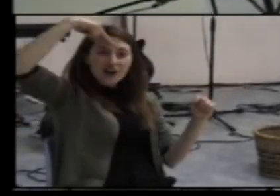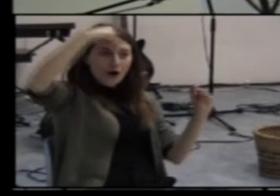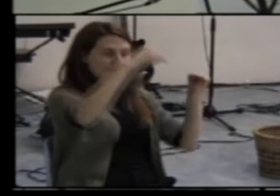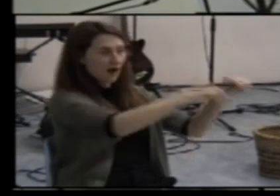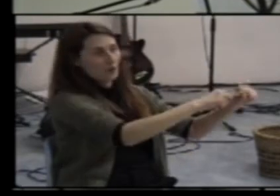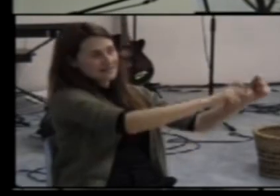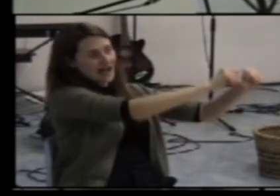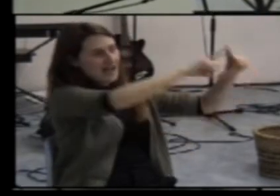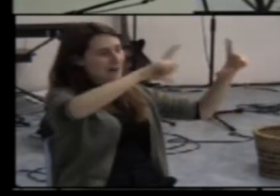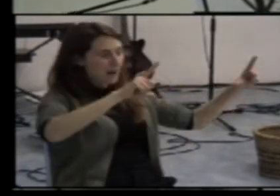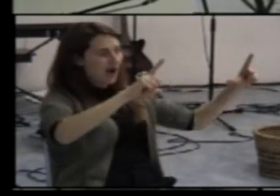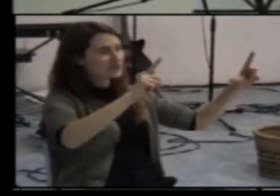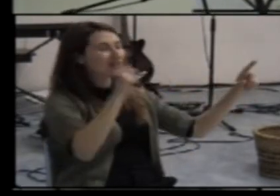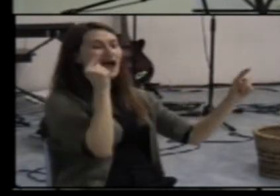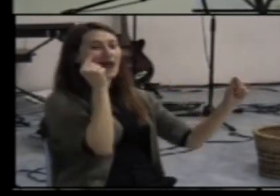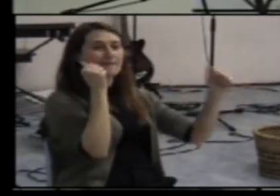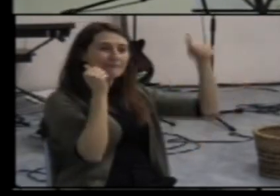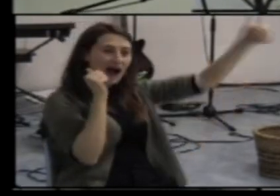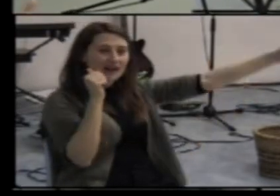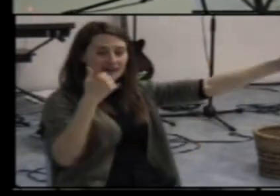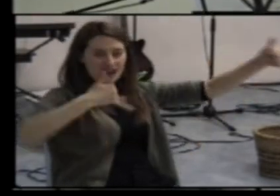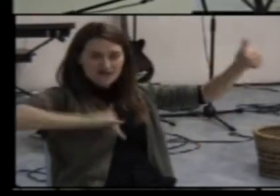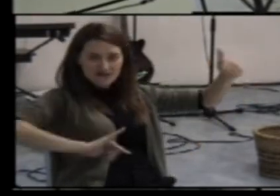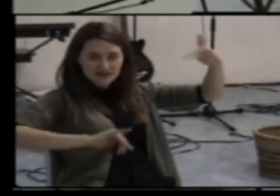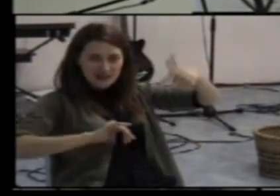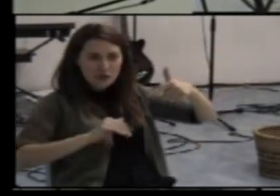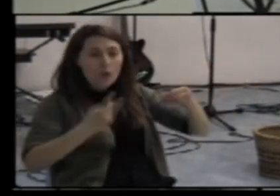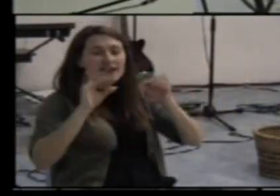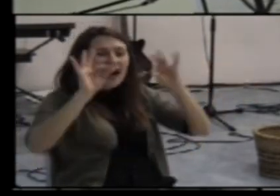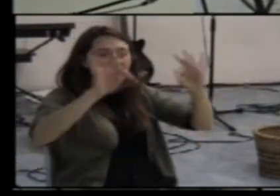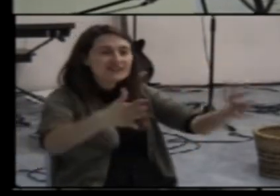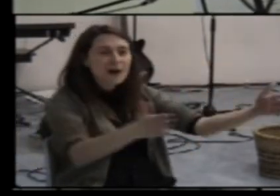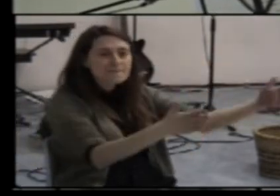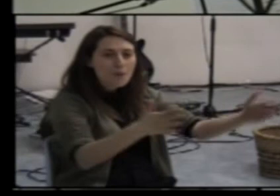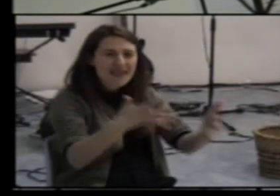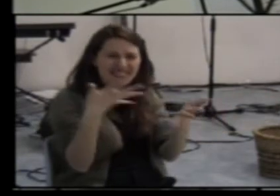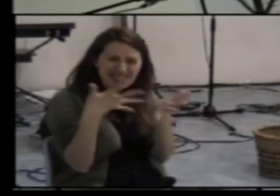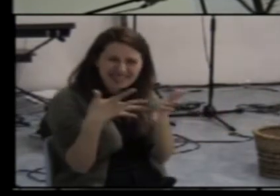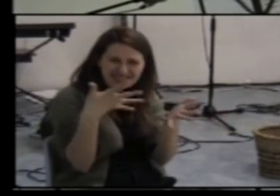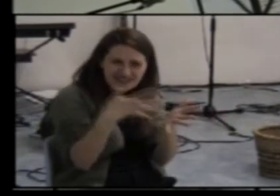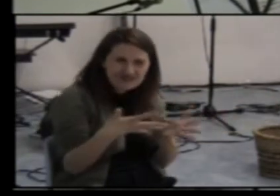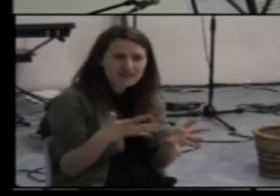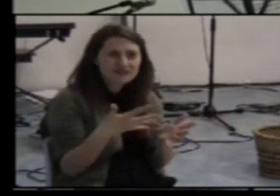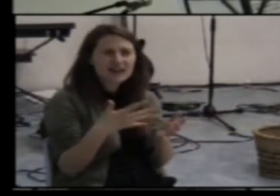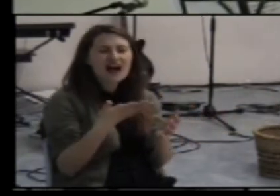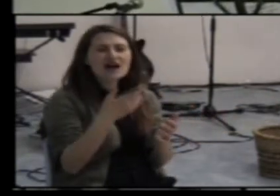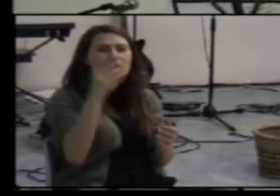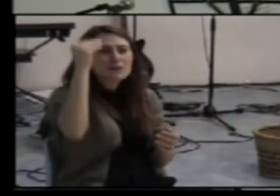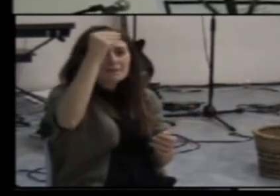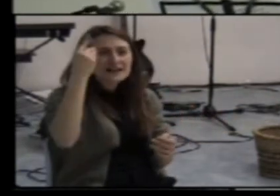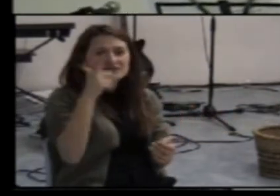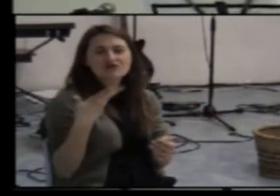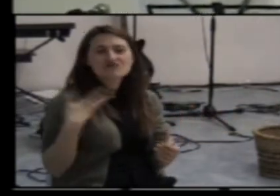vostro cuore. Quando vengono i momenti difficili, quando vi sembra che non c'è soluzione alcuna